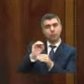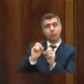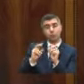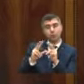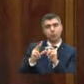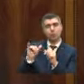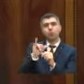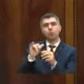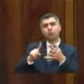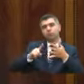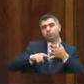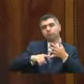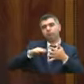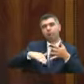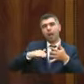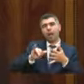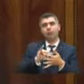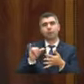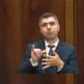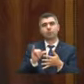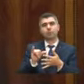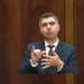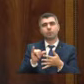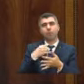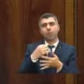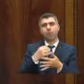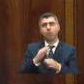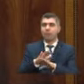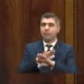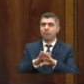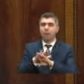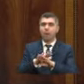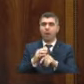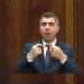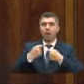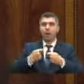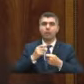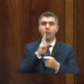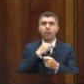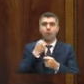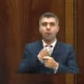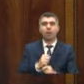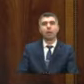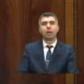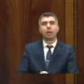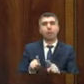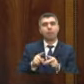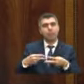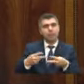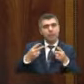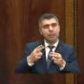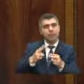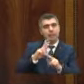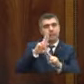التراجع؟ لماذا هذا النكوص؟ عذرا سيد رئيس الحكومة إذا ما اعترى هذا التعقيب شيء من